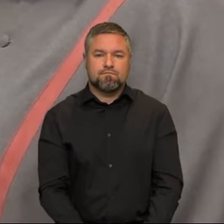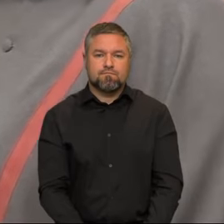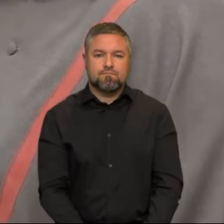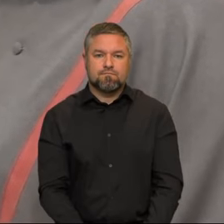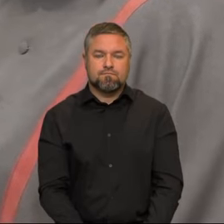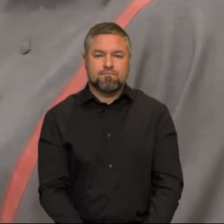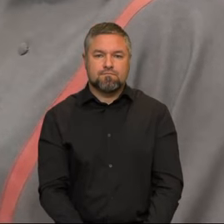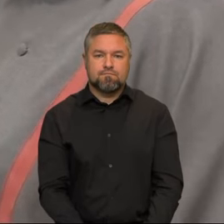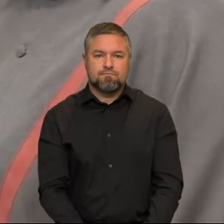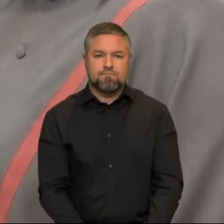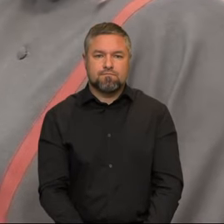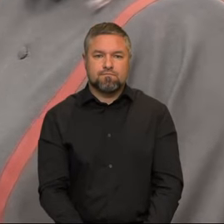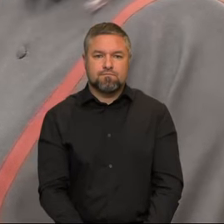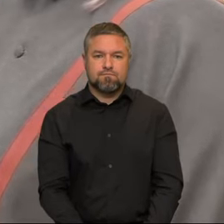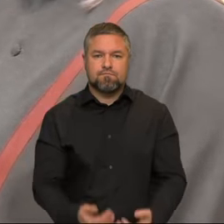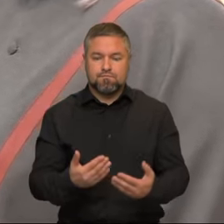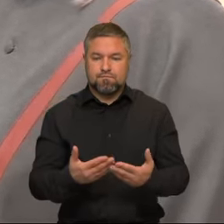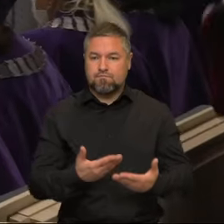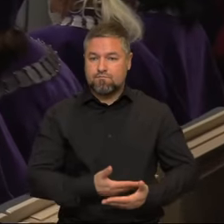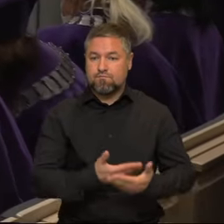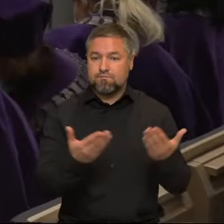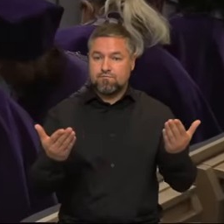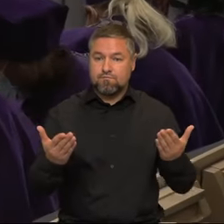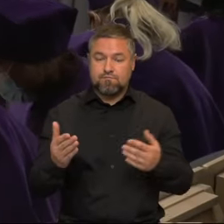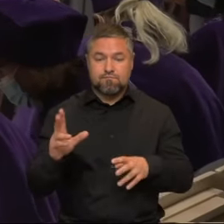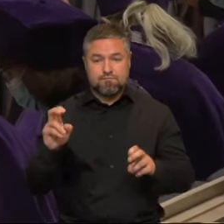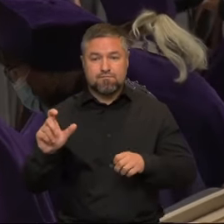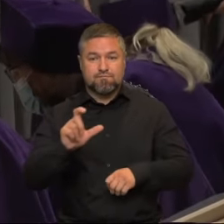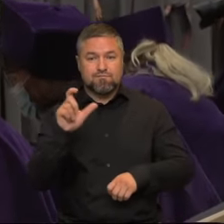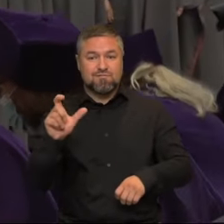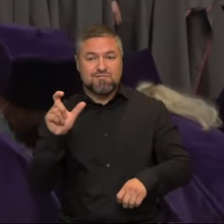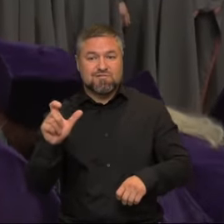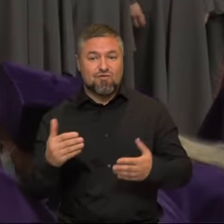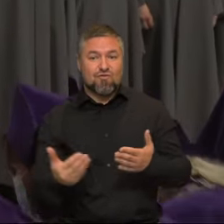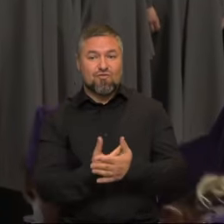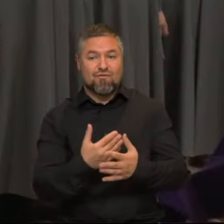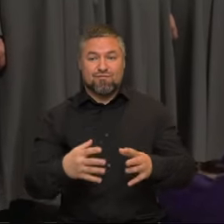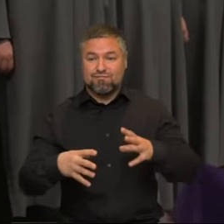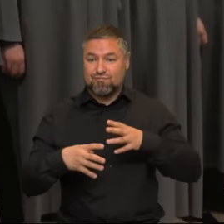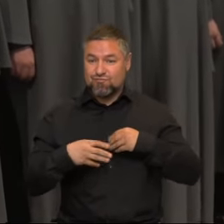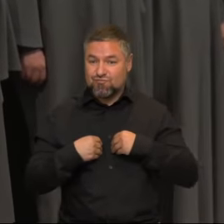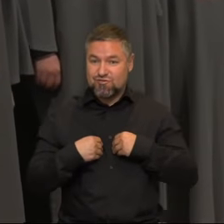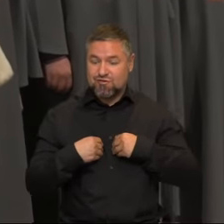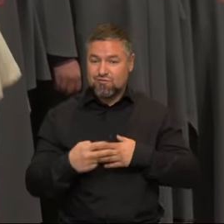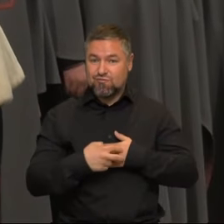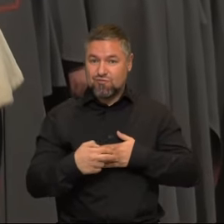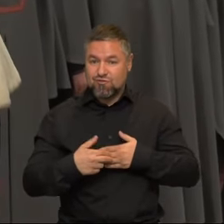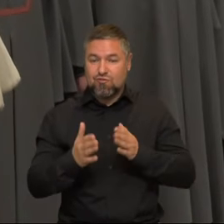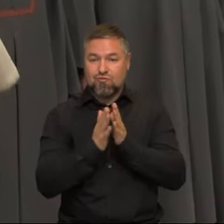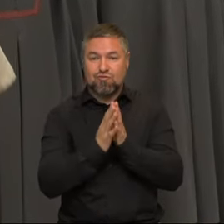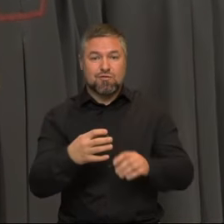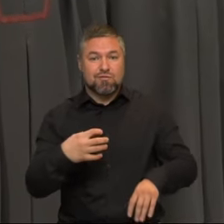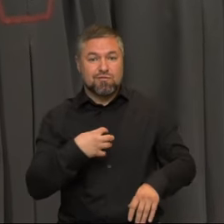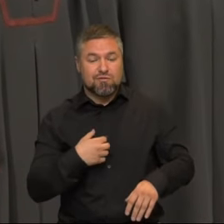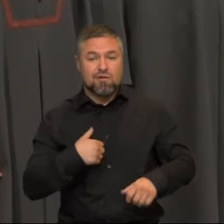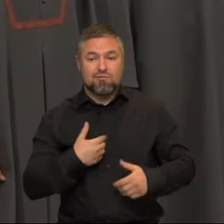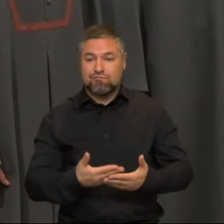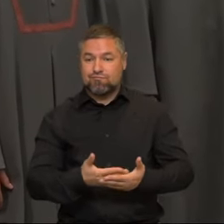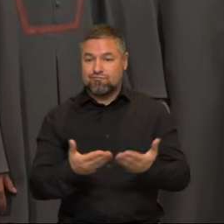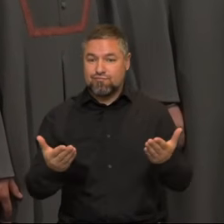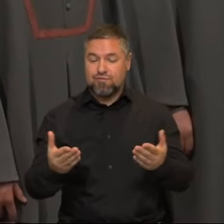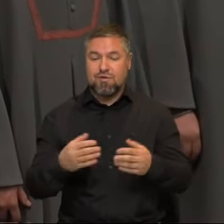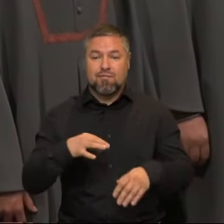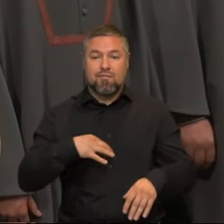Wręczenie certyfikatów nowo przyjętym doktorantom uprzejmie proszę magnificencję rektora oraz